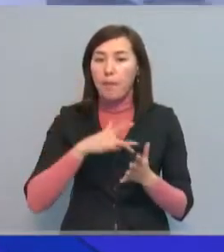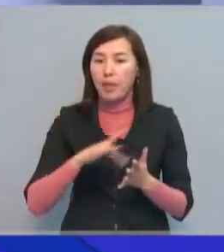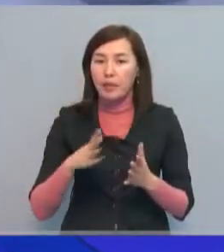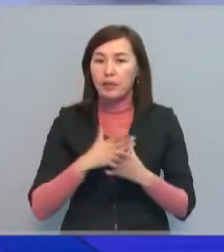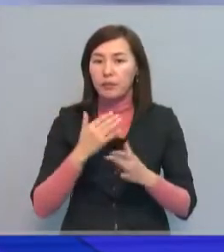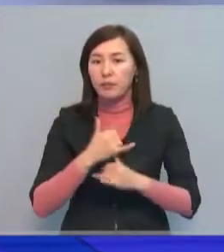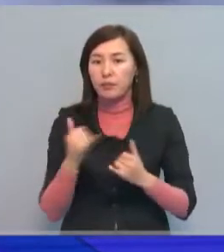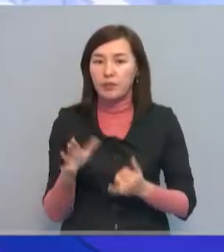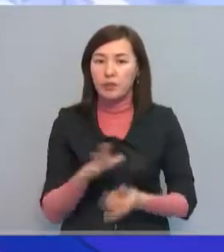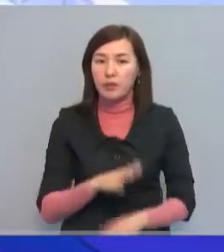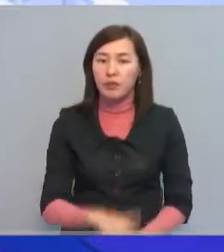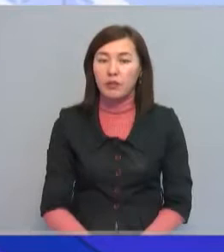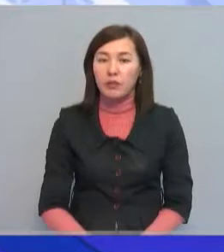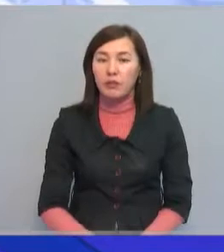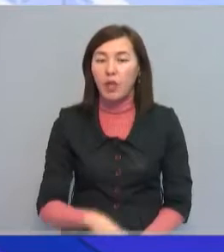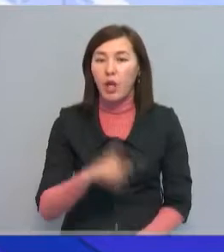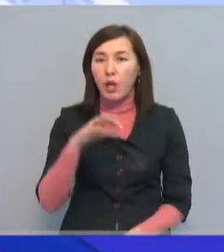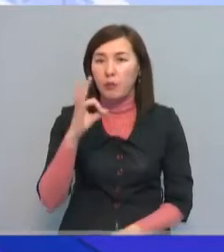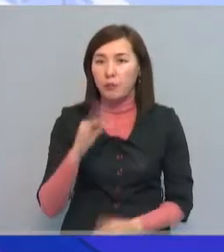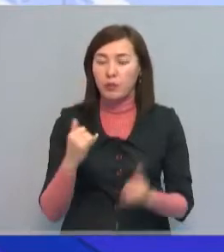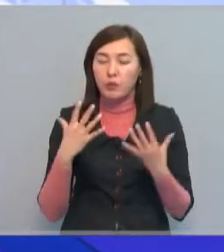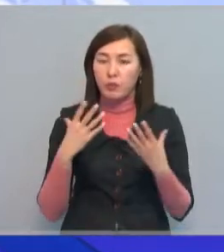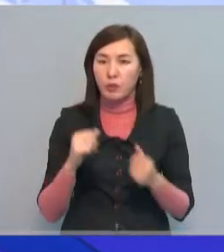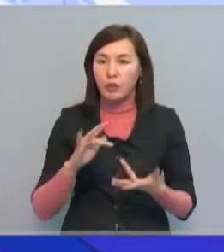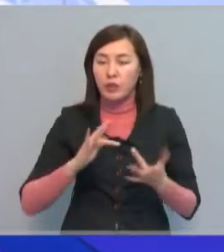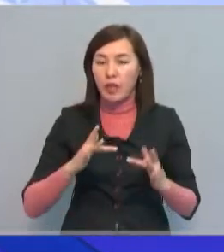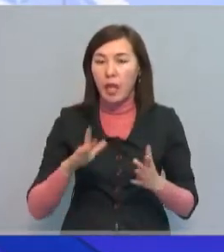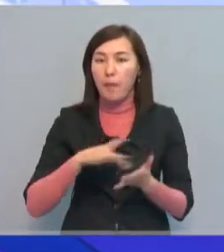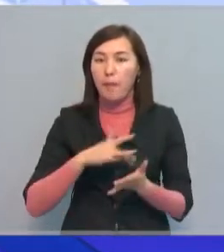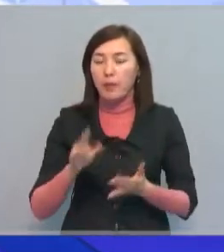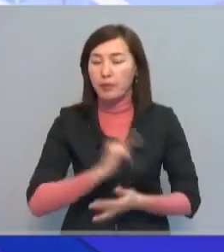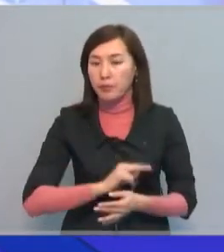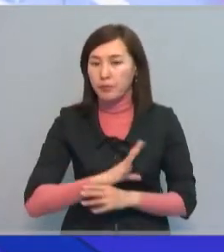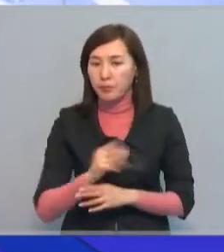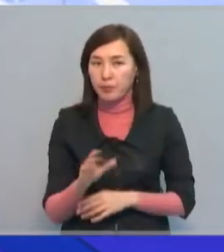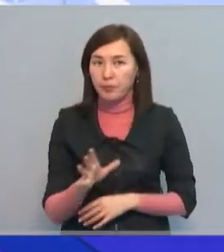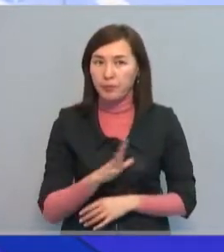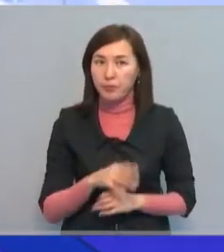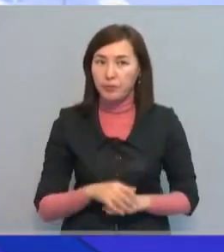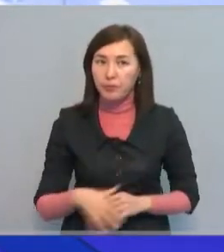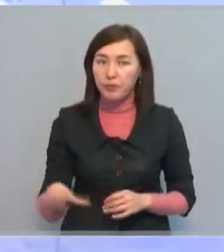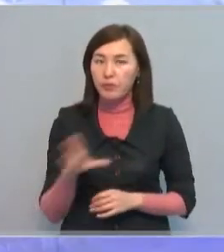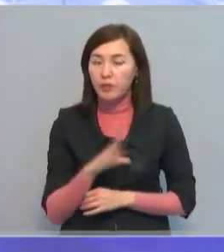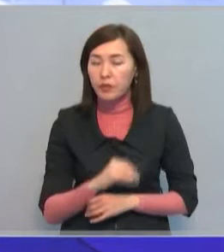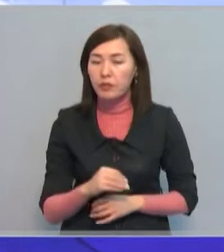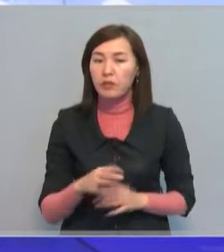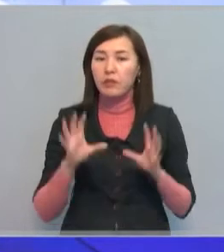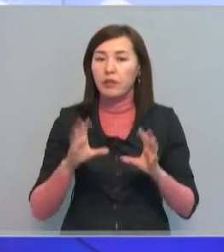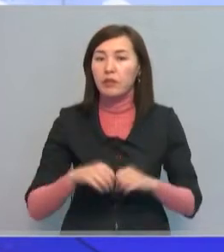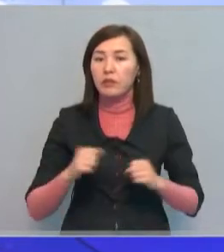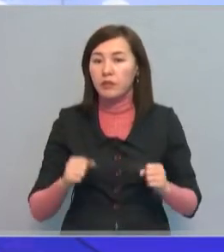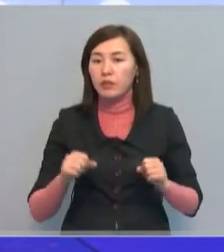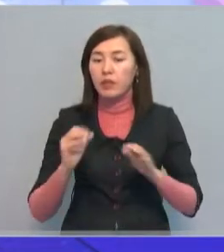планшеттер көмекке келді. 100% қазіргі таңда электронды планшеттермен қамтамасыз етілген. Барлық әкімшілік құқық